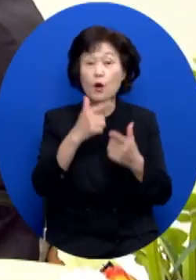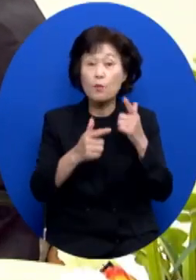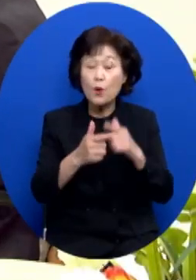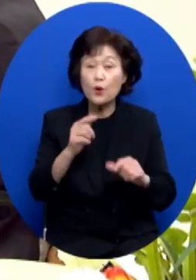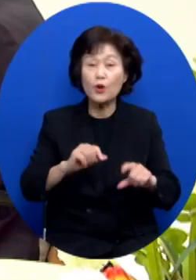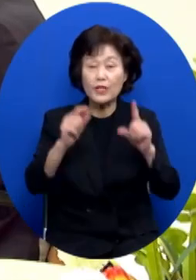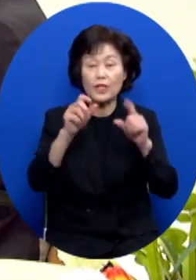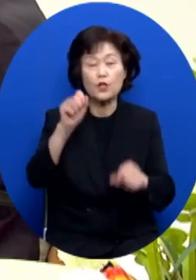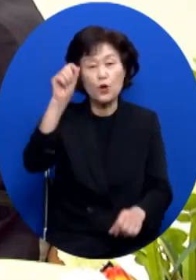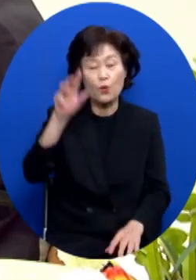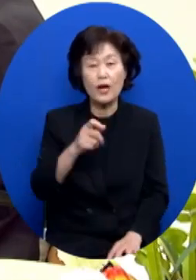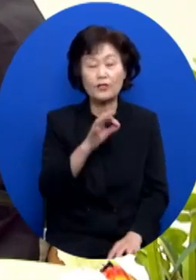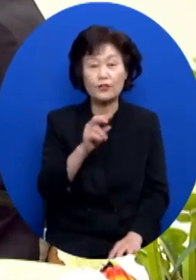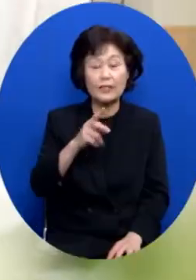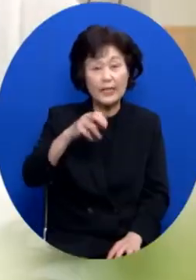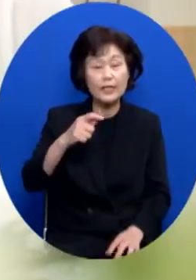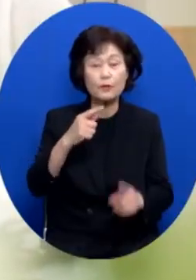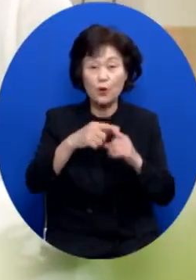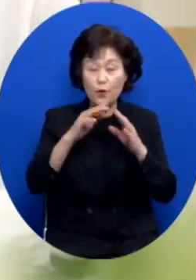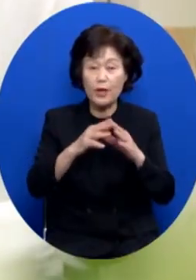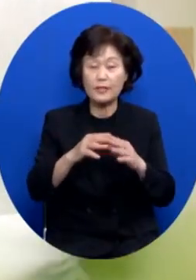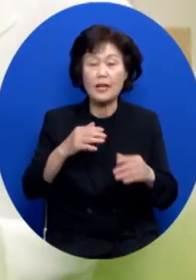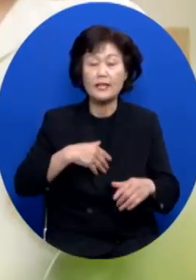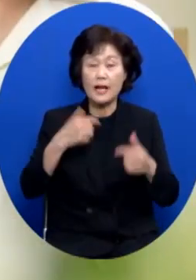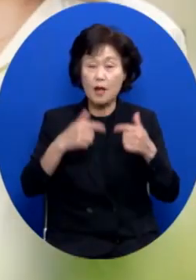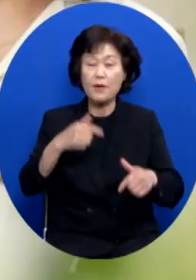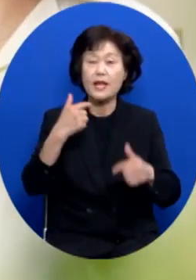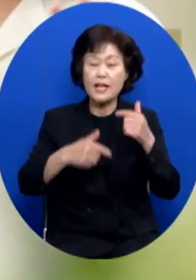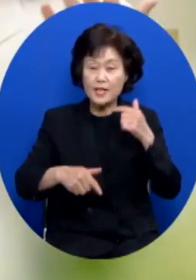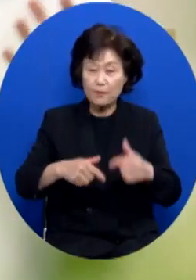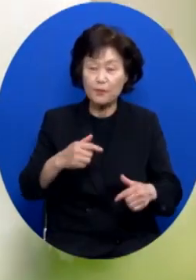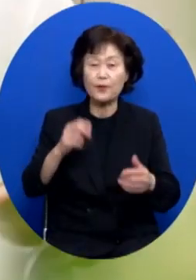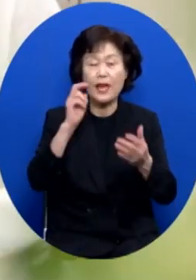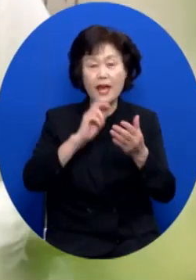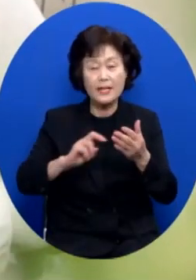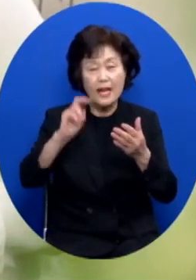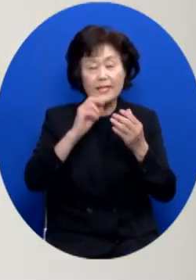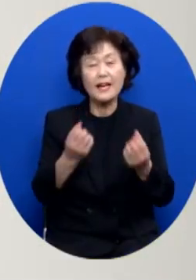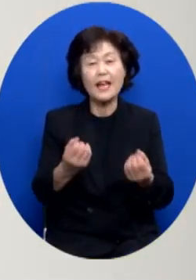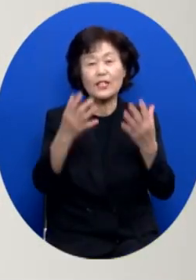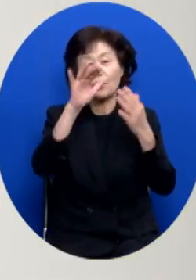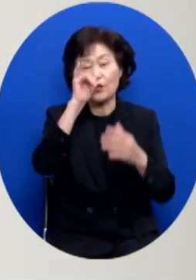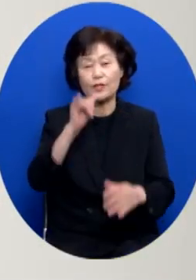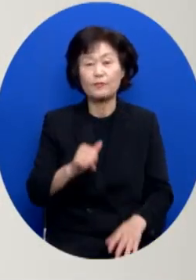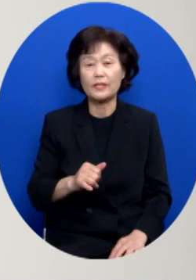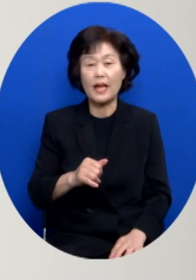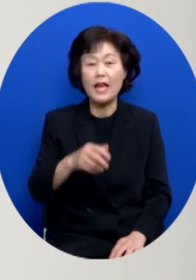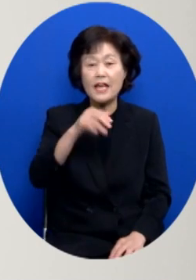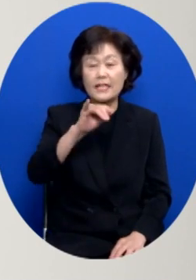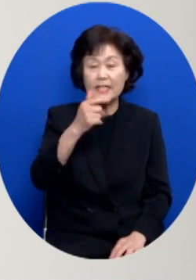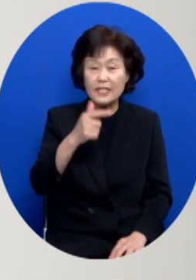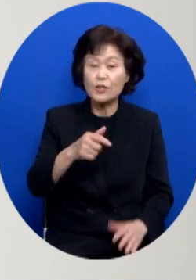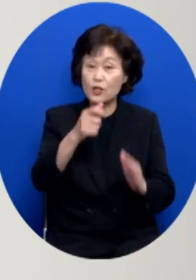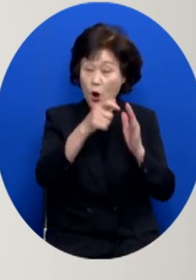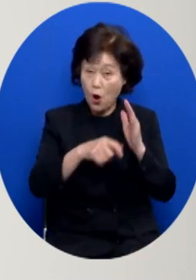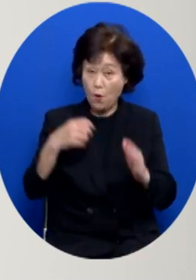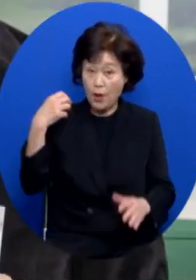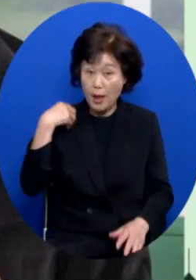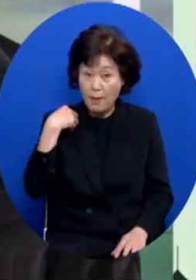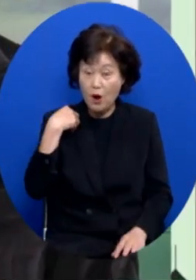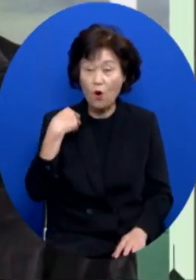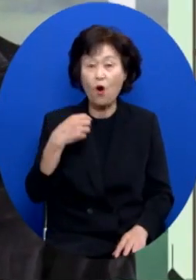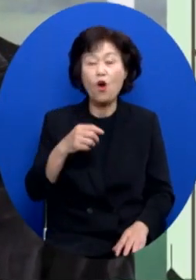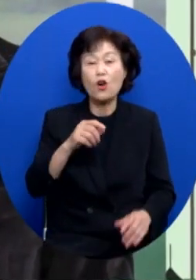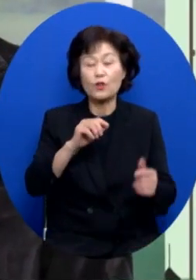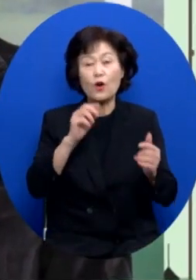양림 교회에서 내가매일 기쁘게 토크 콘서트도 열립니다 친연 준배 후의 사회로 지선 전도사 유은성 전도사